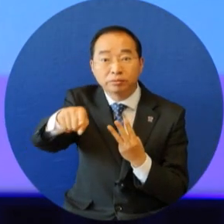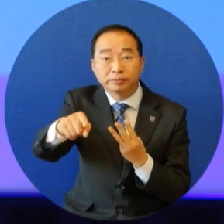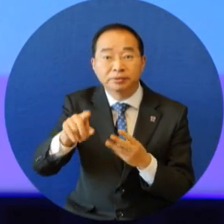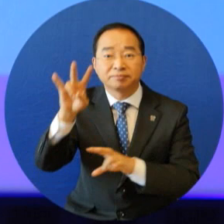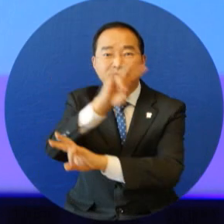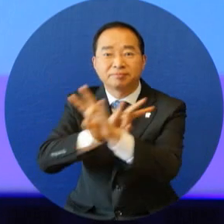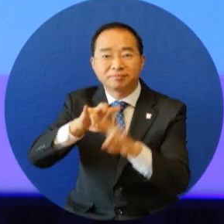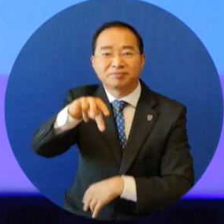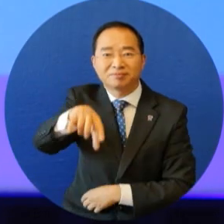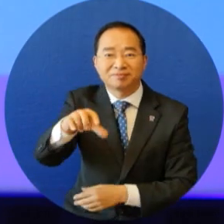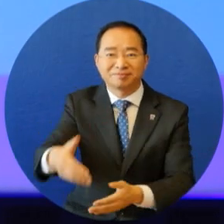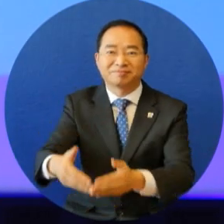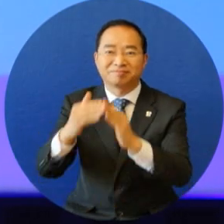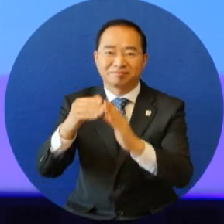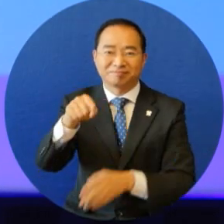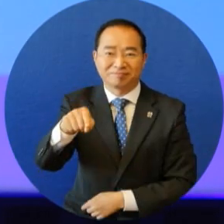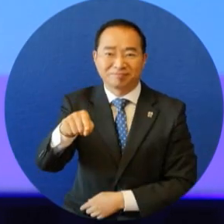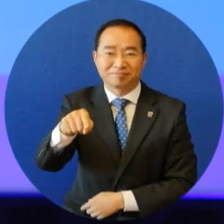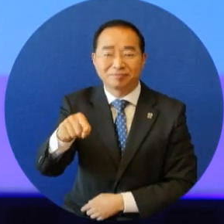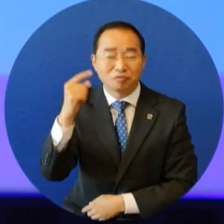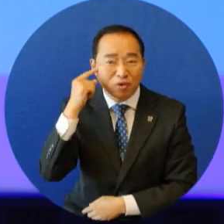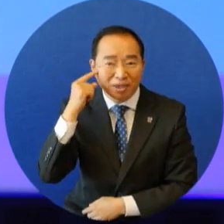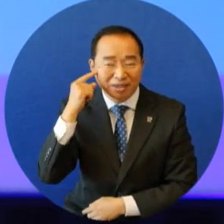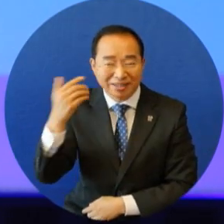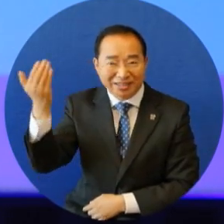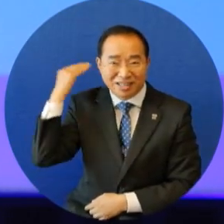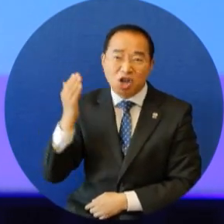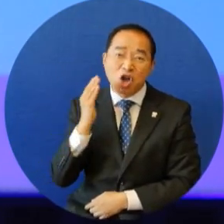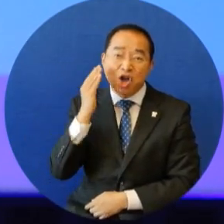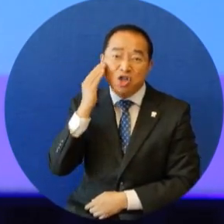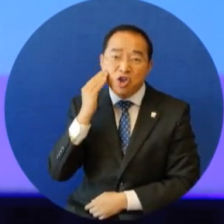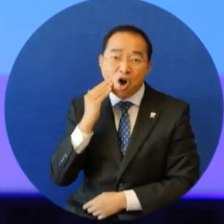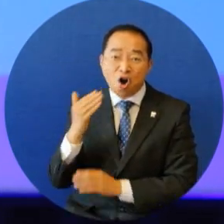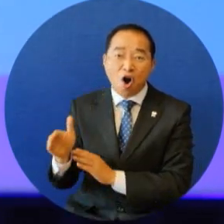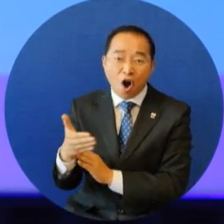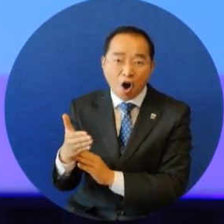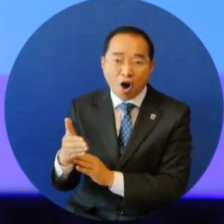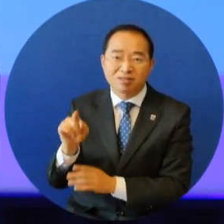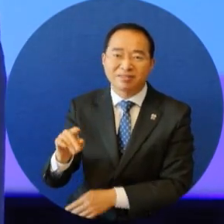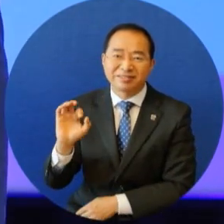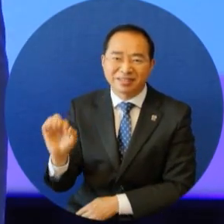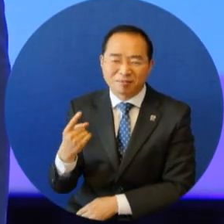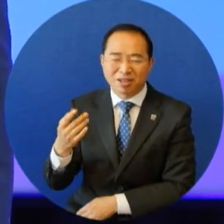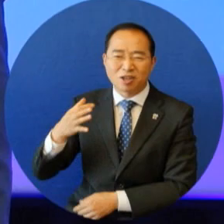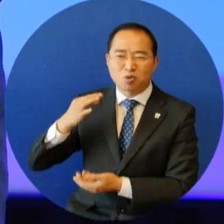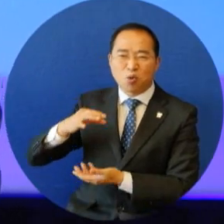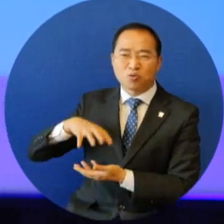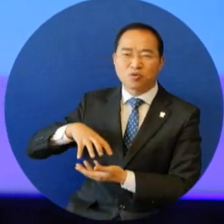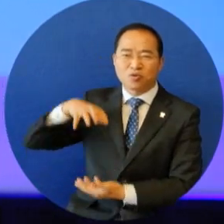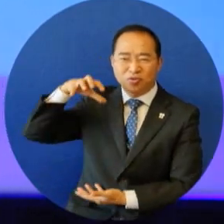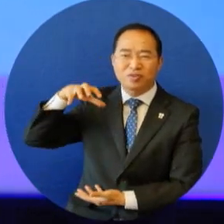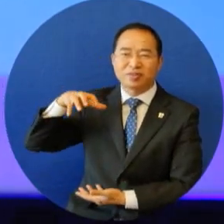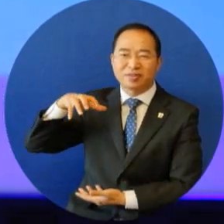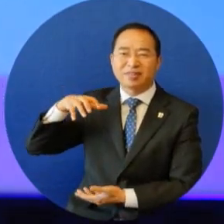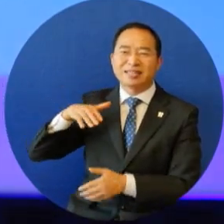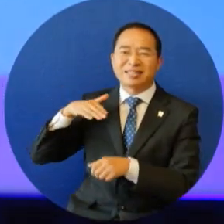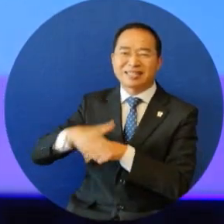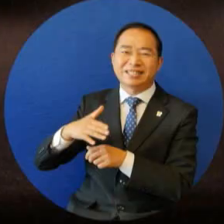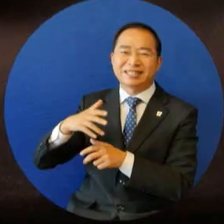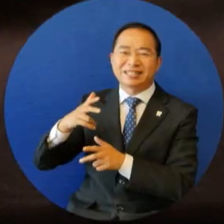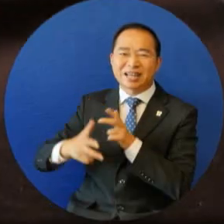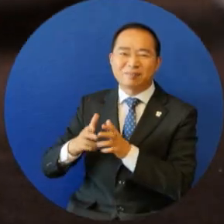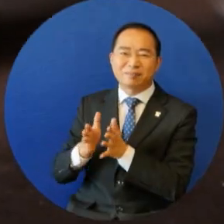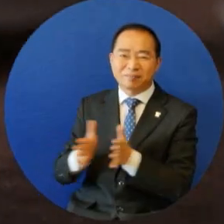합니다. 그래서 청어가 자본주의 씨앗을 잉태했다라고 이제 말씀을 드린